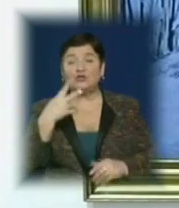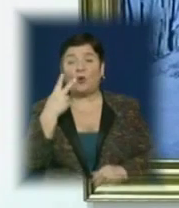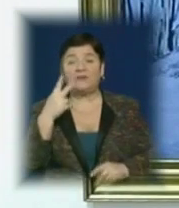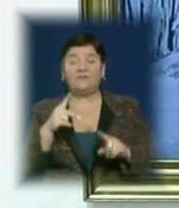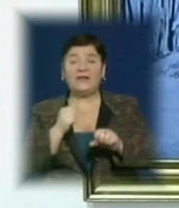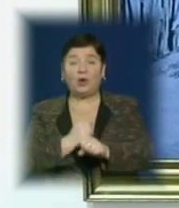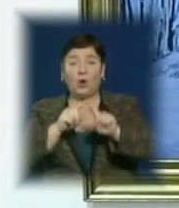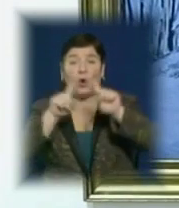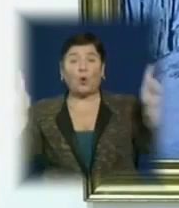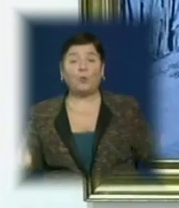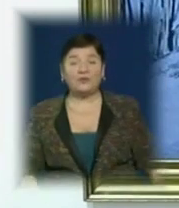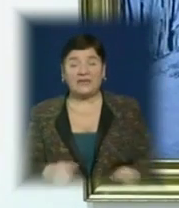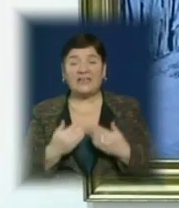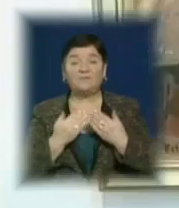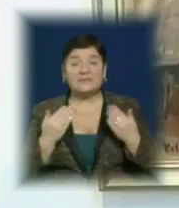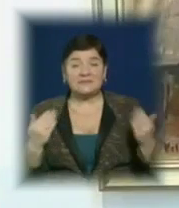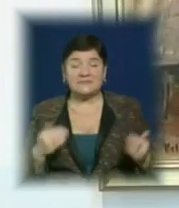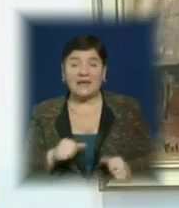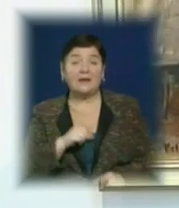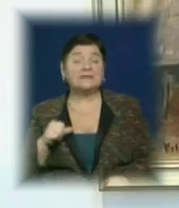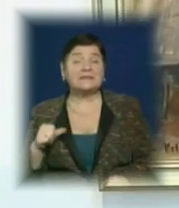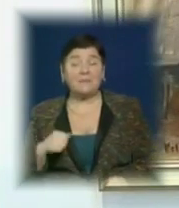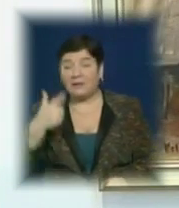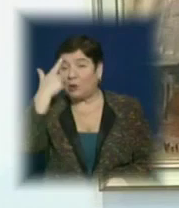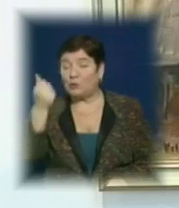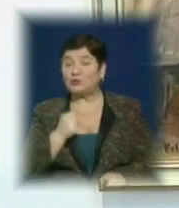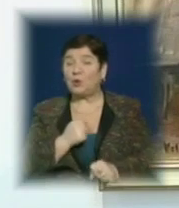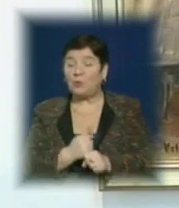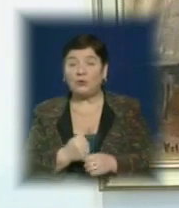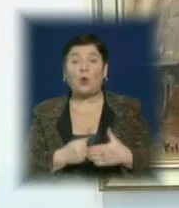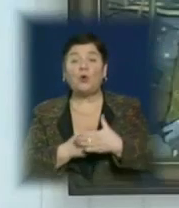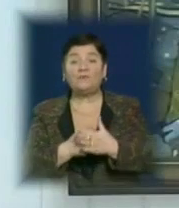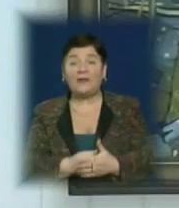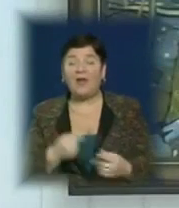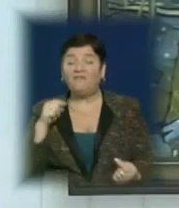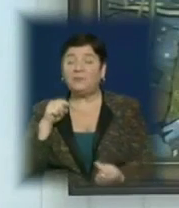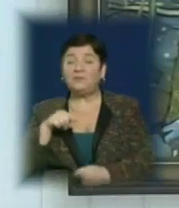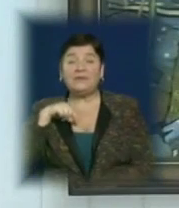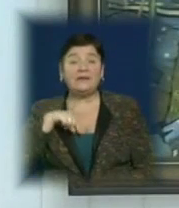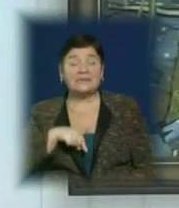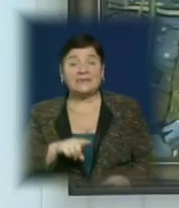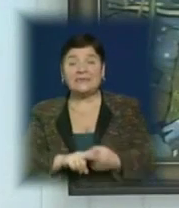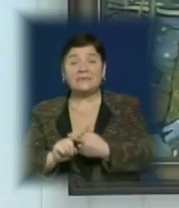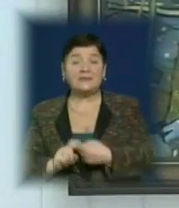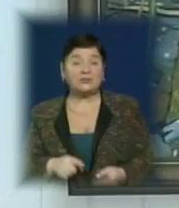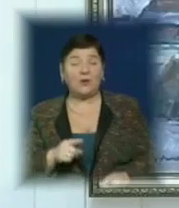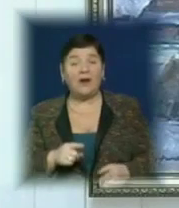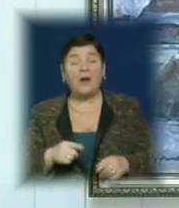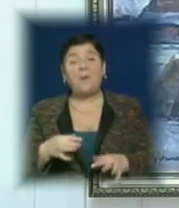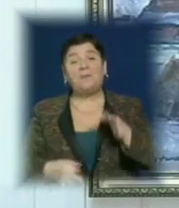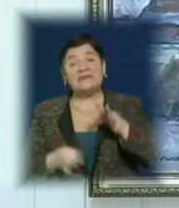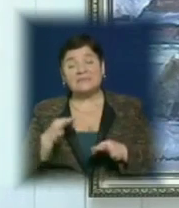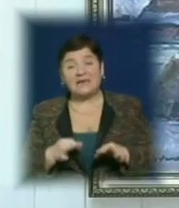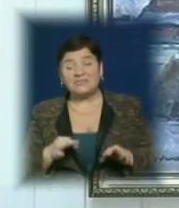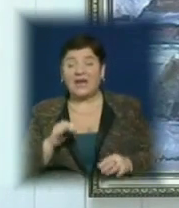на новорічно-різдвяній виставці. Самі автори наголошують, в роботі головне – передати відповідний настрій, незалежно від того, пейзаж – це